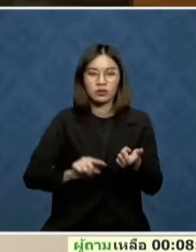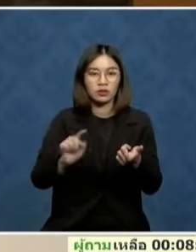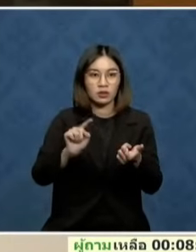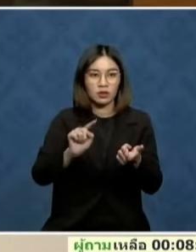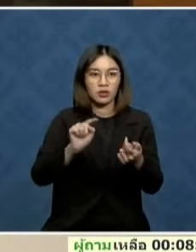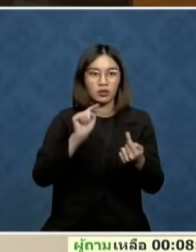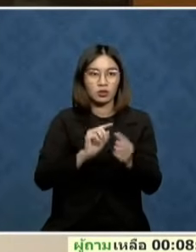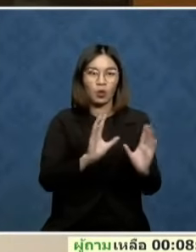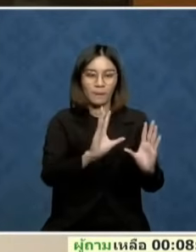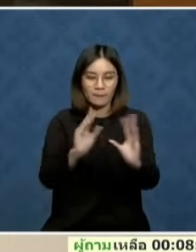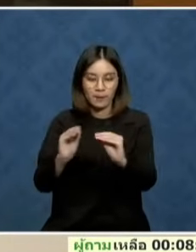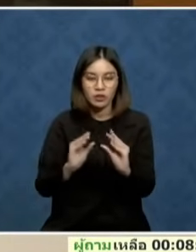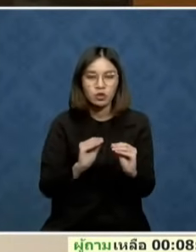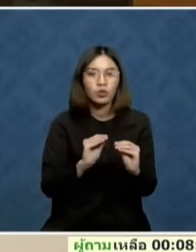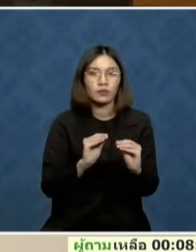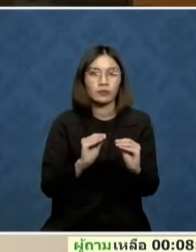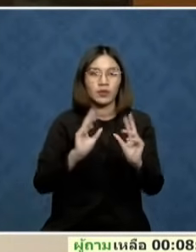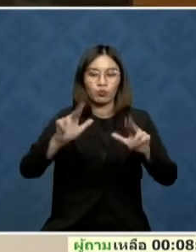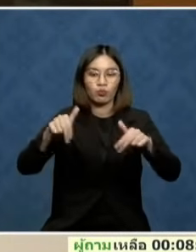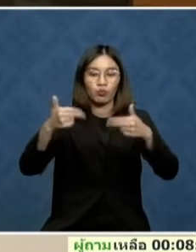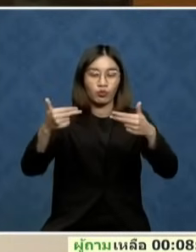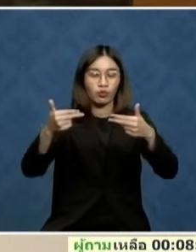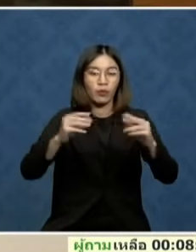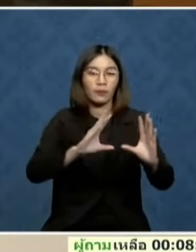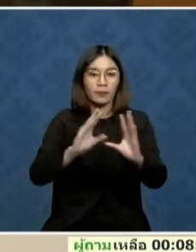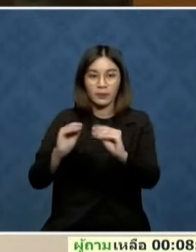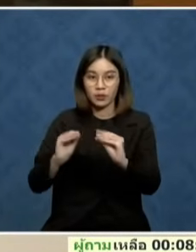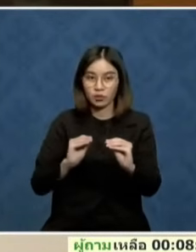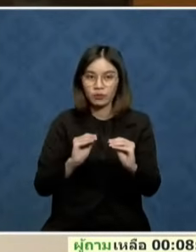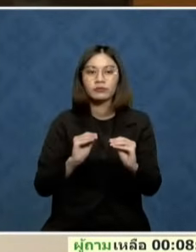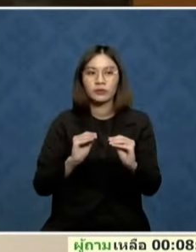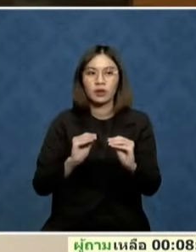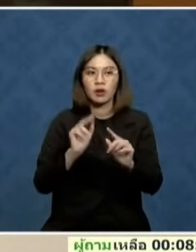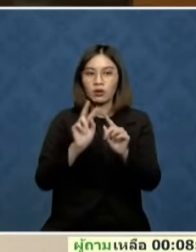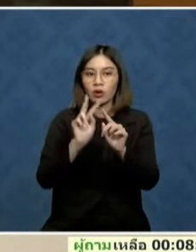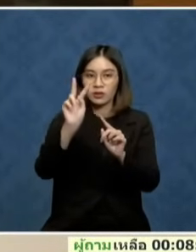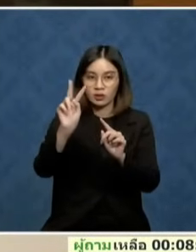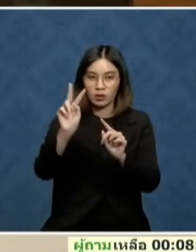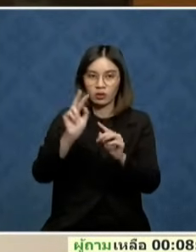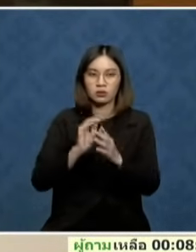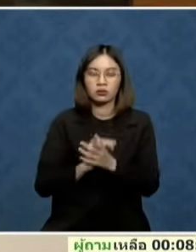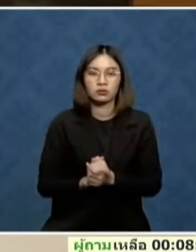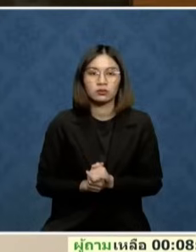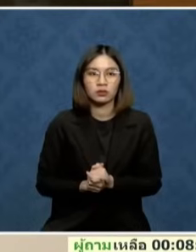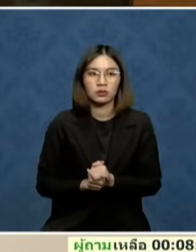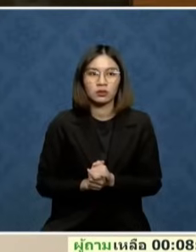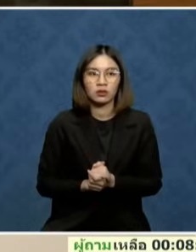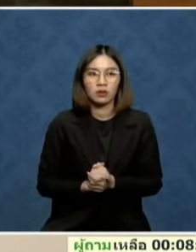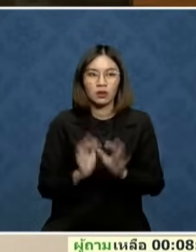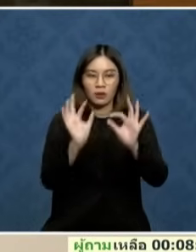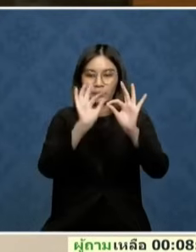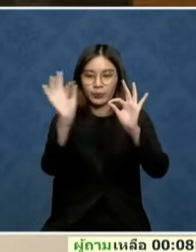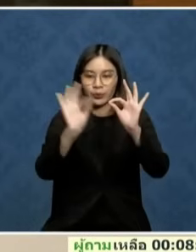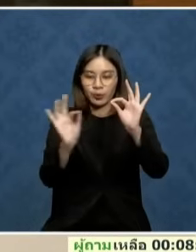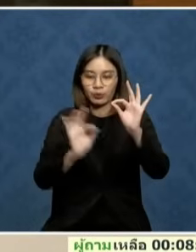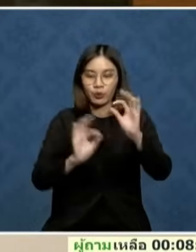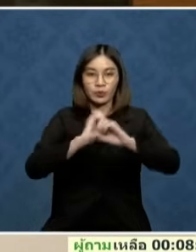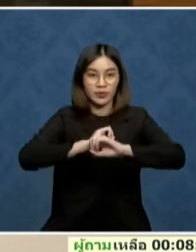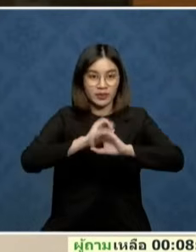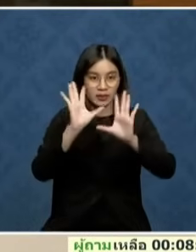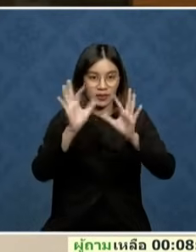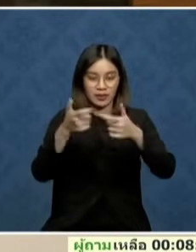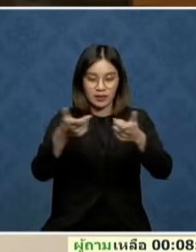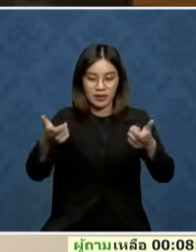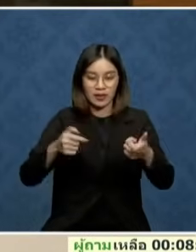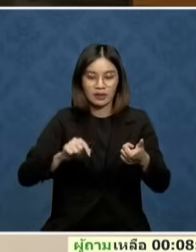ารประกอบการประชุมหรือเป็น conference room paper. ข้อที่2มีการระบุอย่างชัดเจนในงานดังกล่